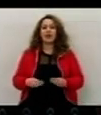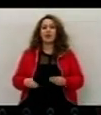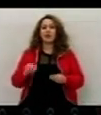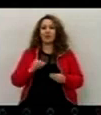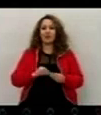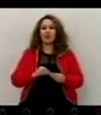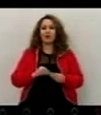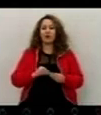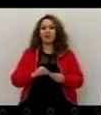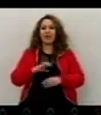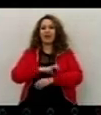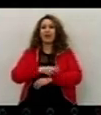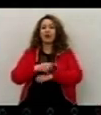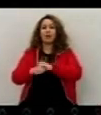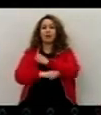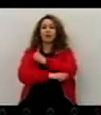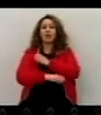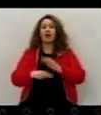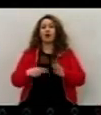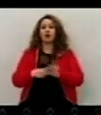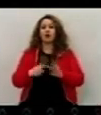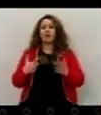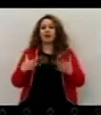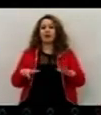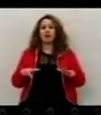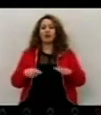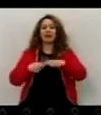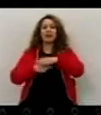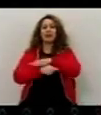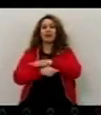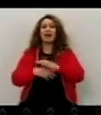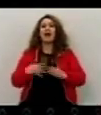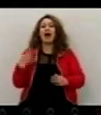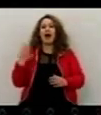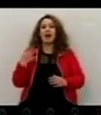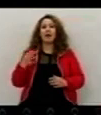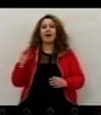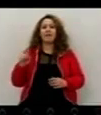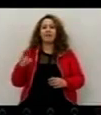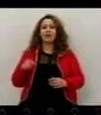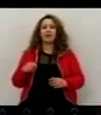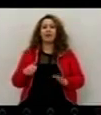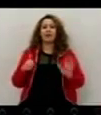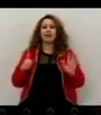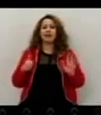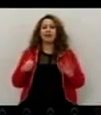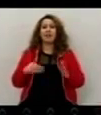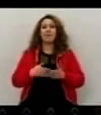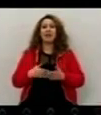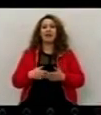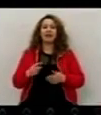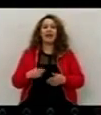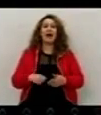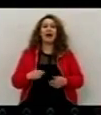قد استفادت من غلاف مالي سنة 2018 يقدر ب 4.6 مليار دينار، فيما استفادت من